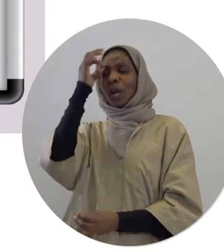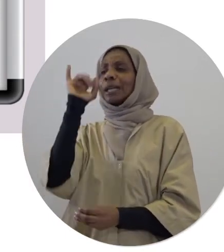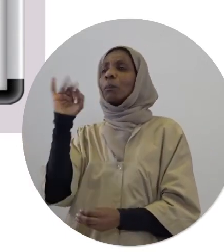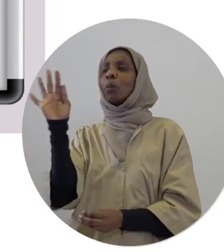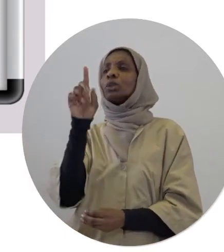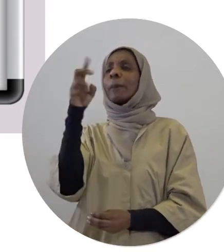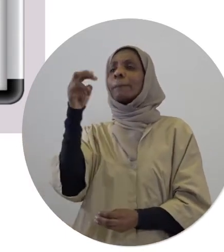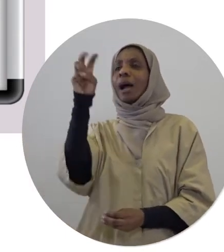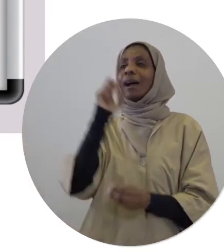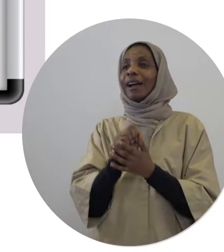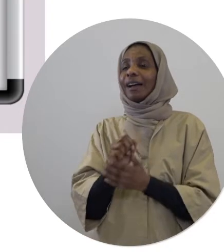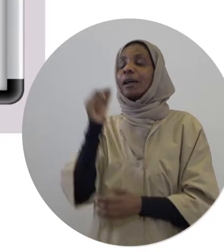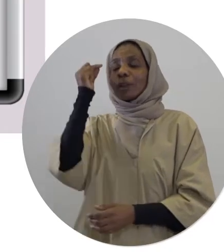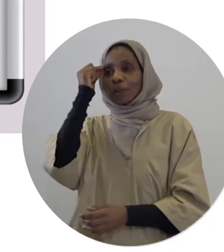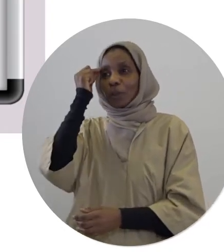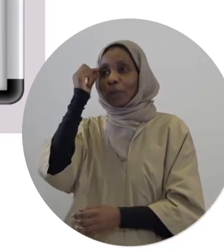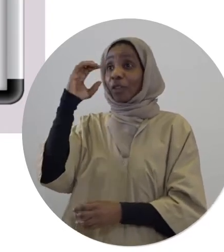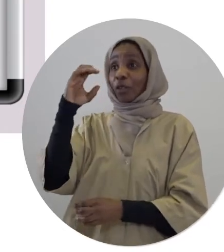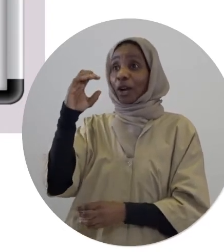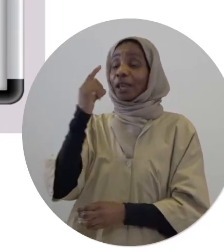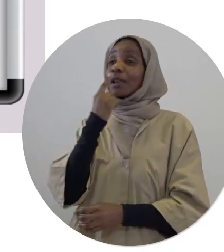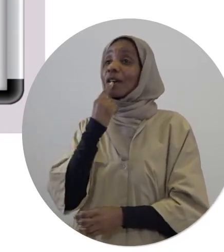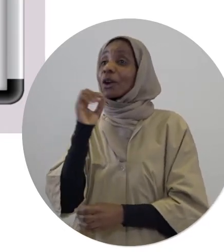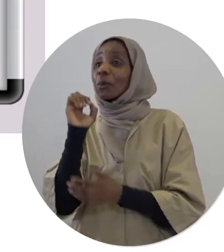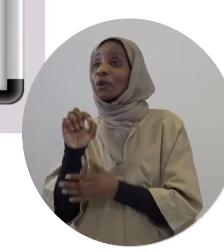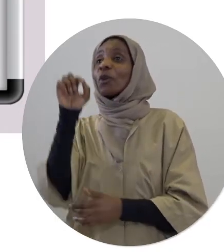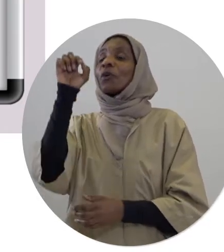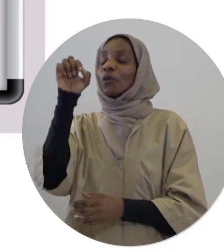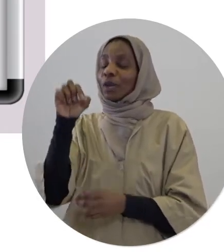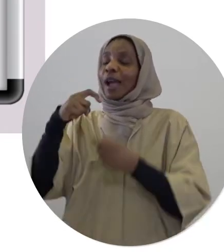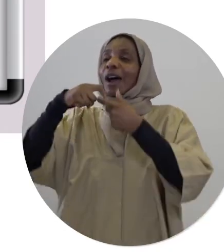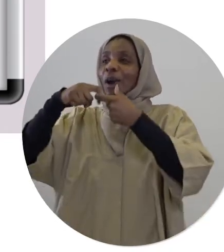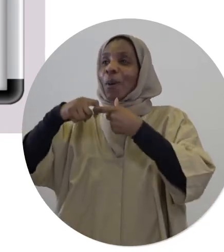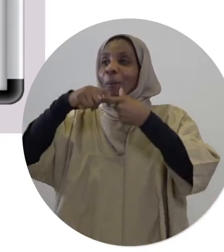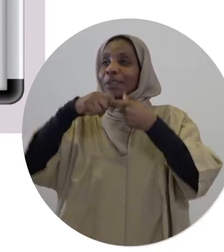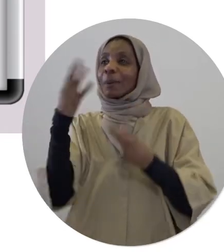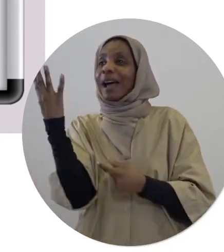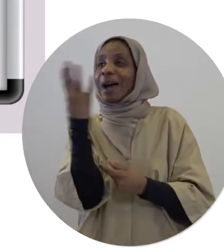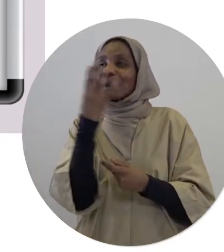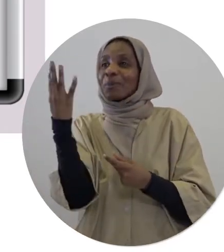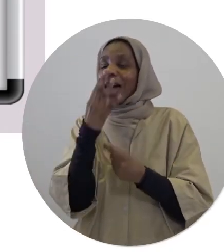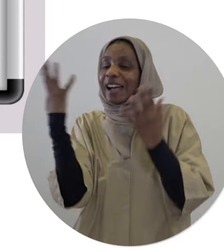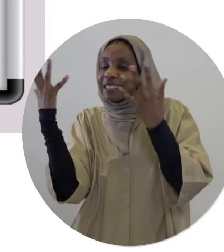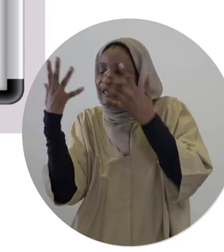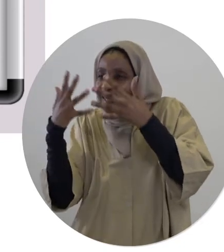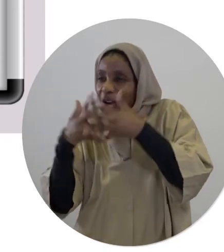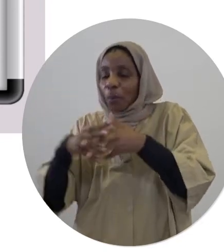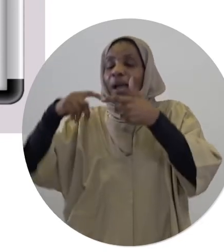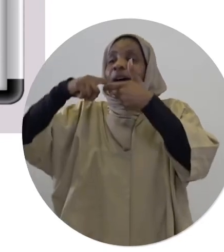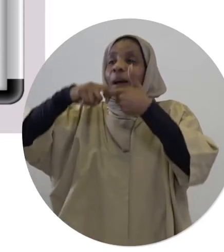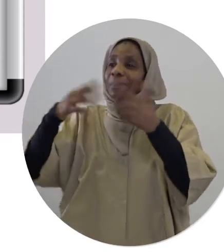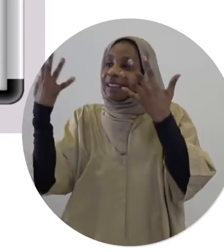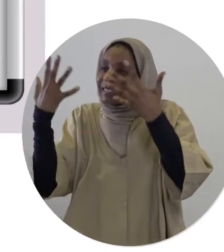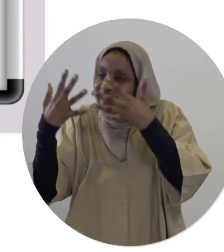مشبعة؟ أعني بذلك أن ذرة الكربون يحيط بها أربع روابط تساهمية،